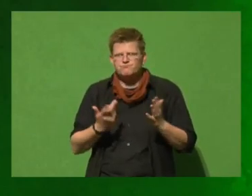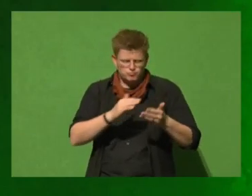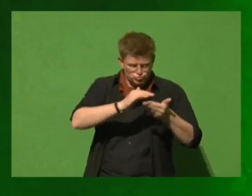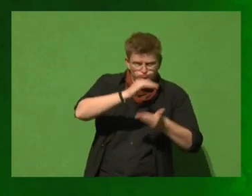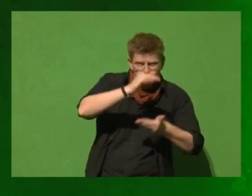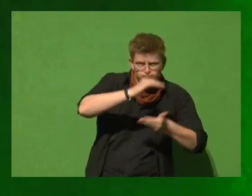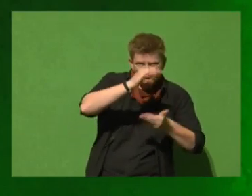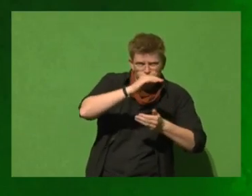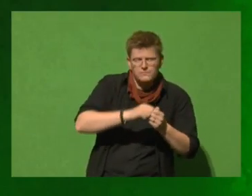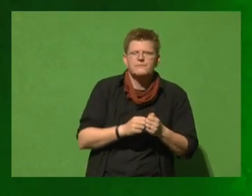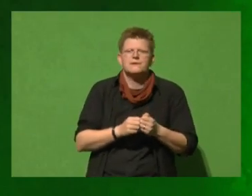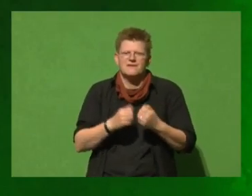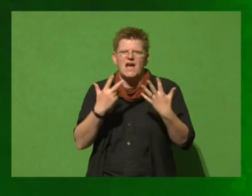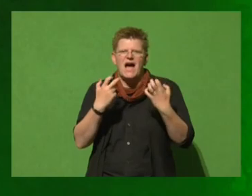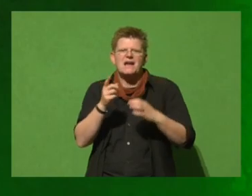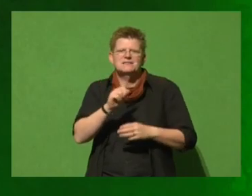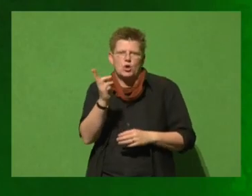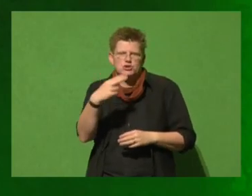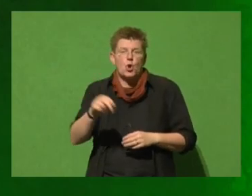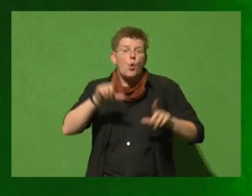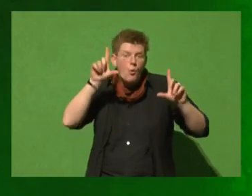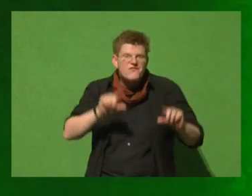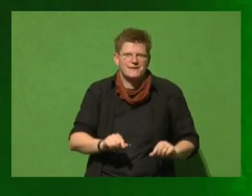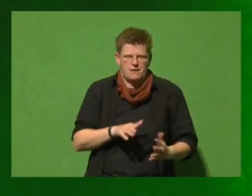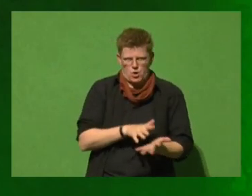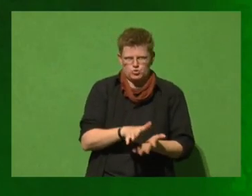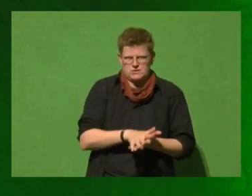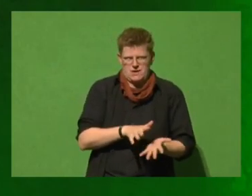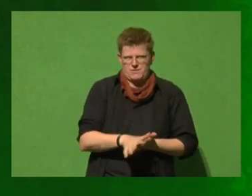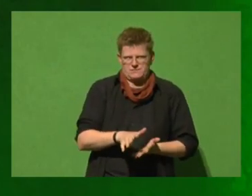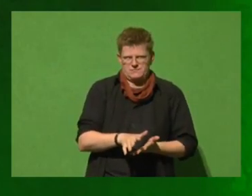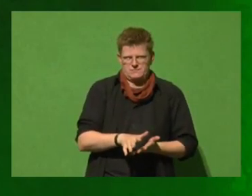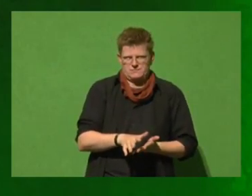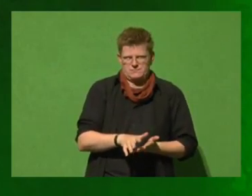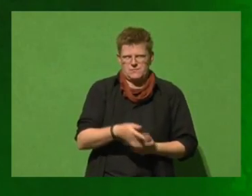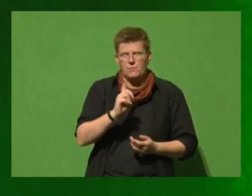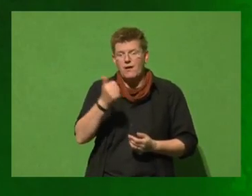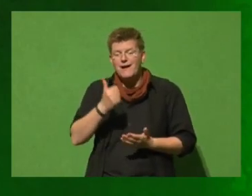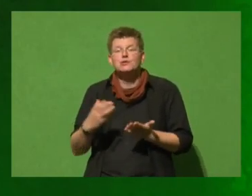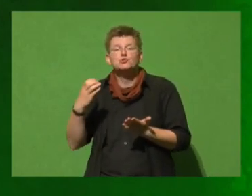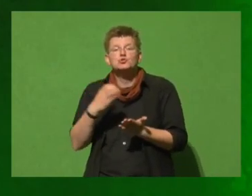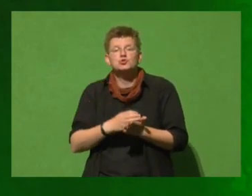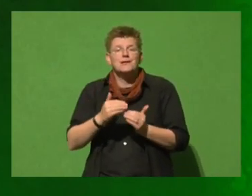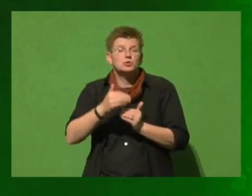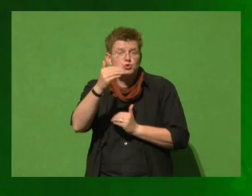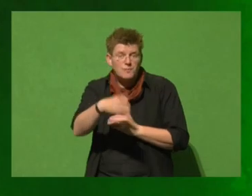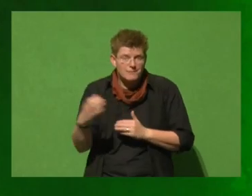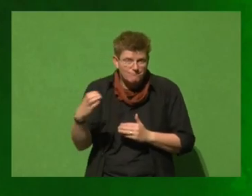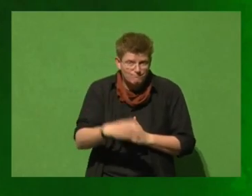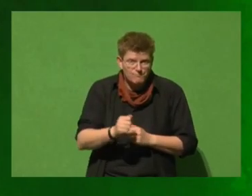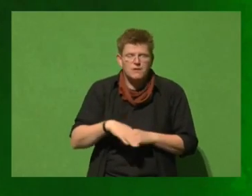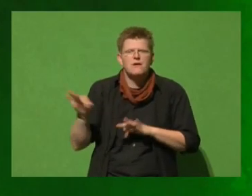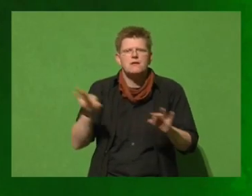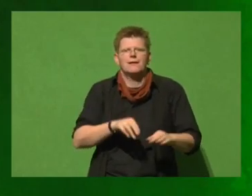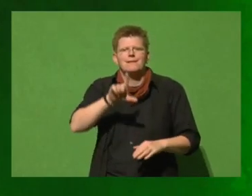wir 80.000 Euro weniger verausgabt. Einerseits haben wir eine Stelle erst später besetzt, das war die Stelle der Leitung LGS, weil der